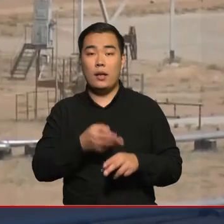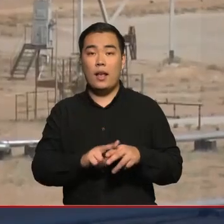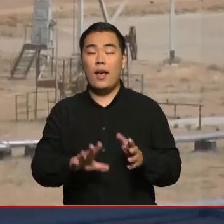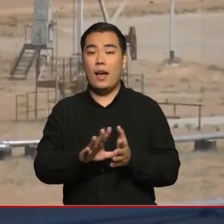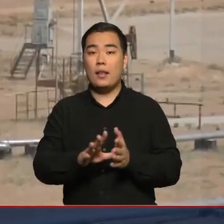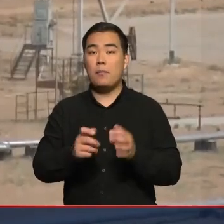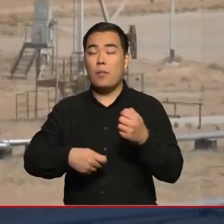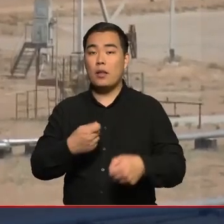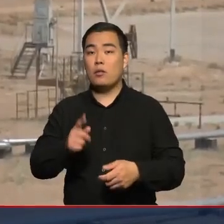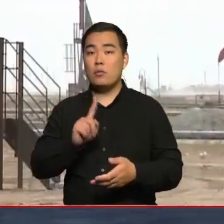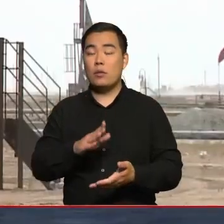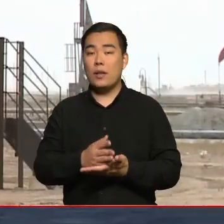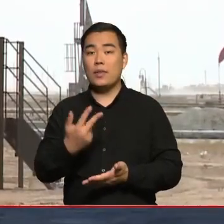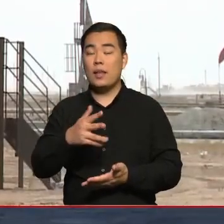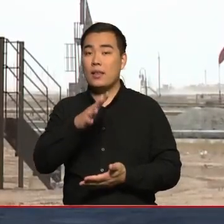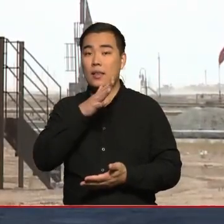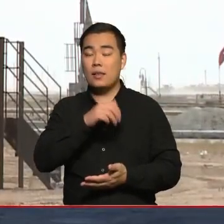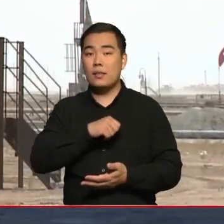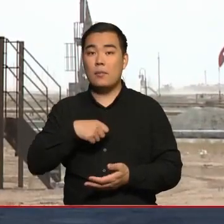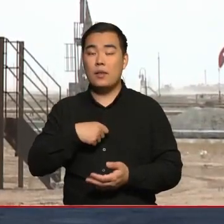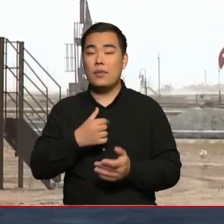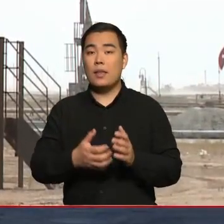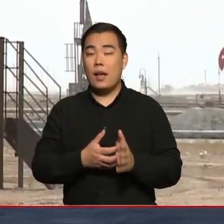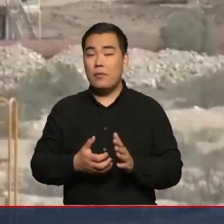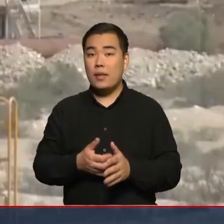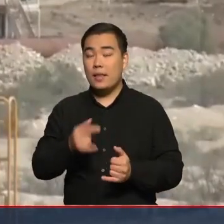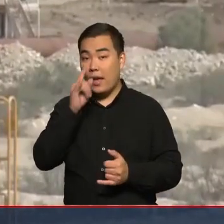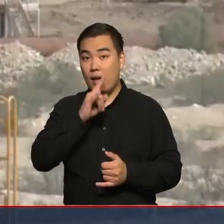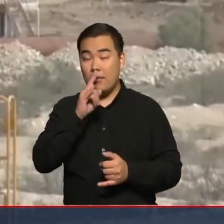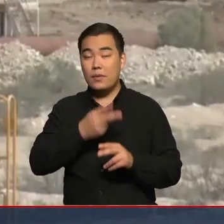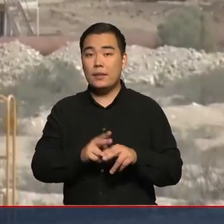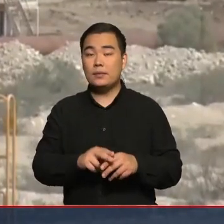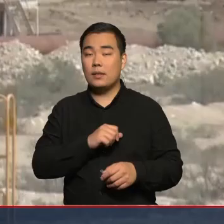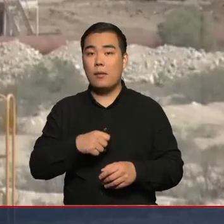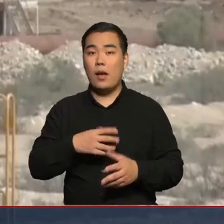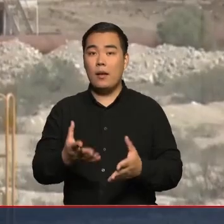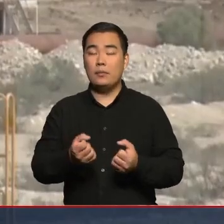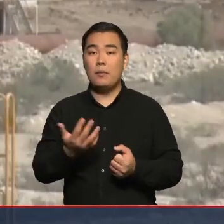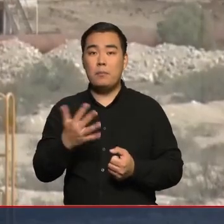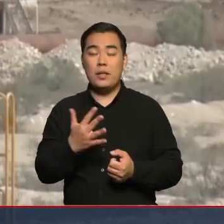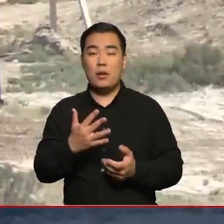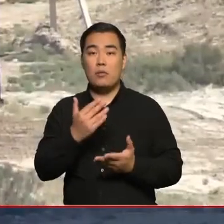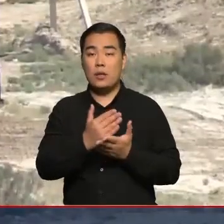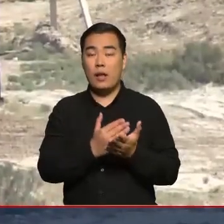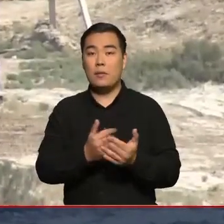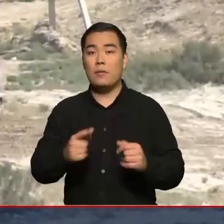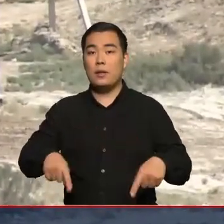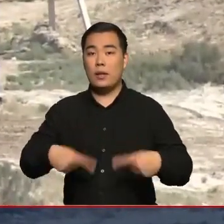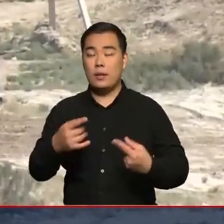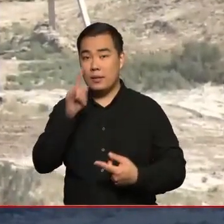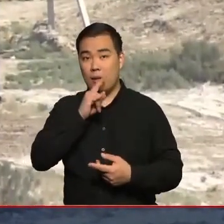энергоресурсы за 30 лет добыча нефти увеличилась в три раза Вол в пятёрку стран с высокими темпами роста по